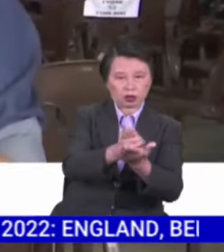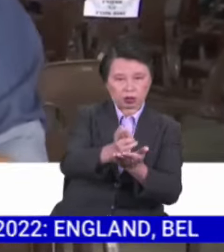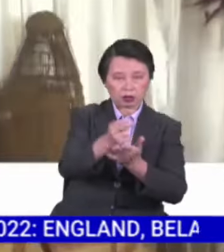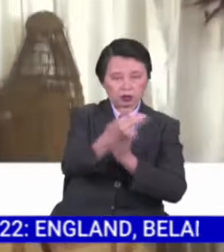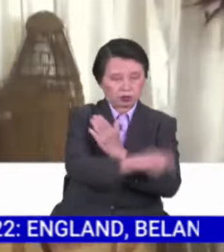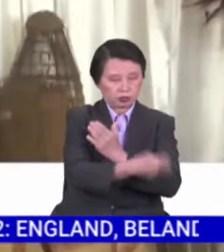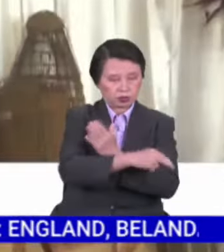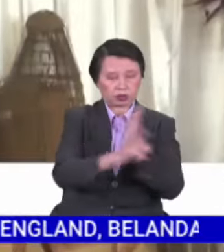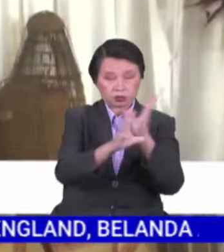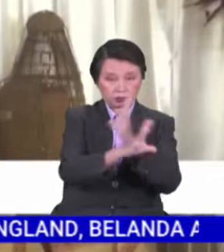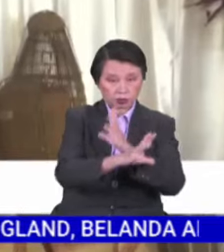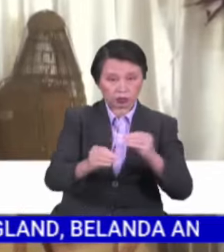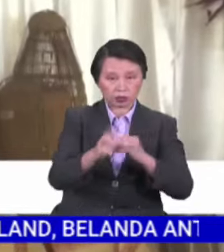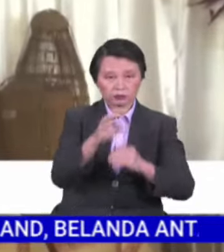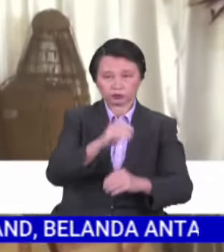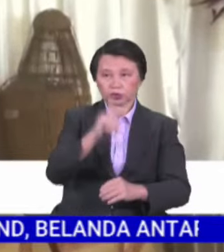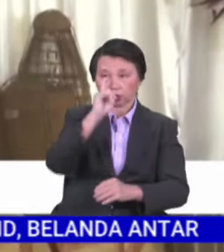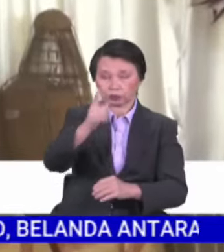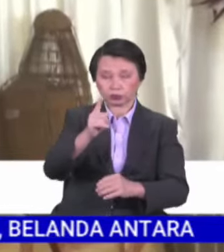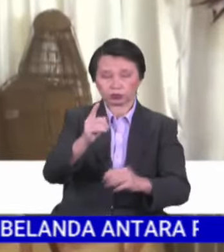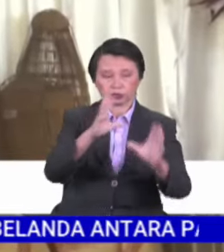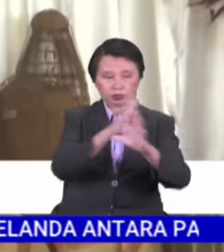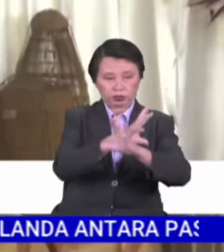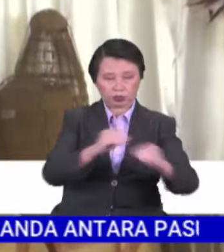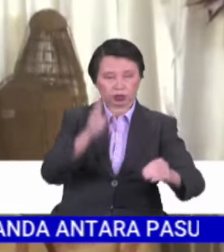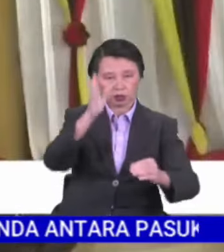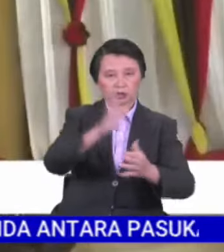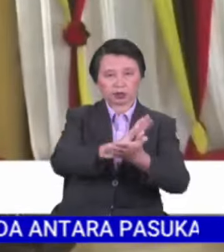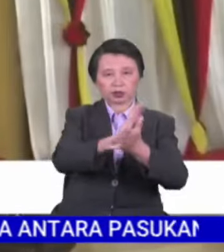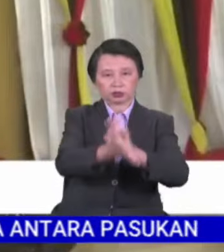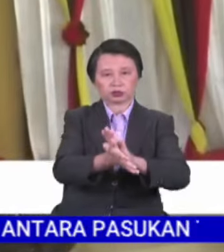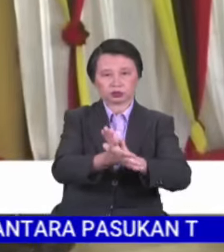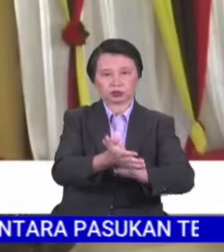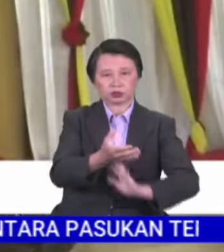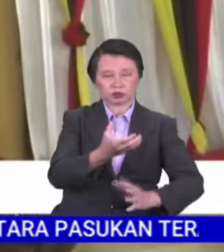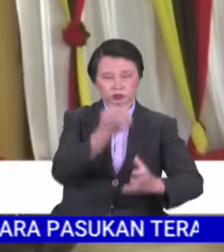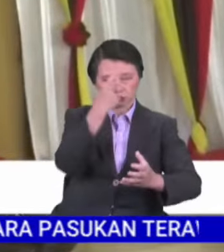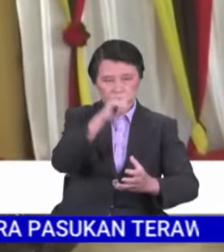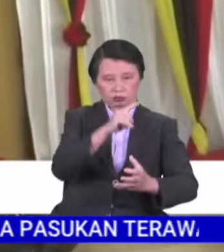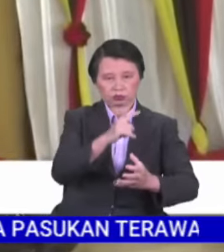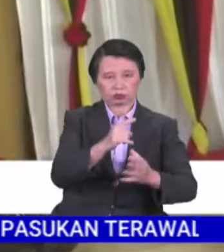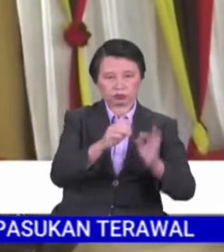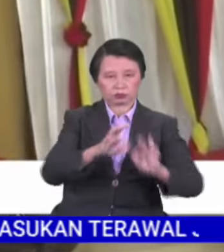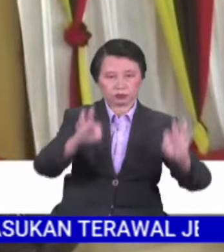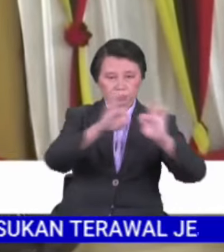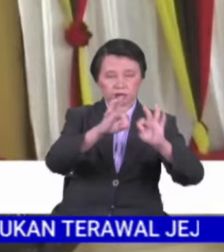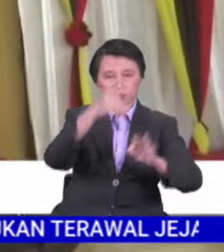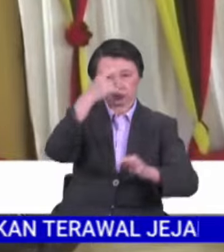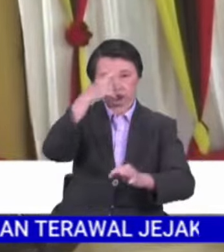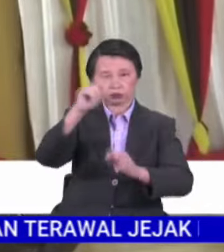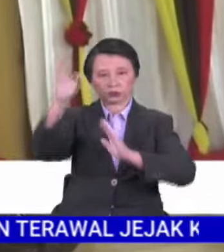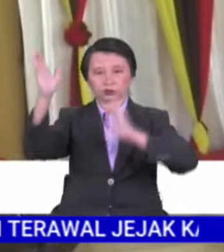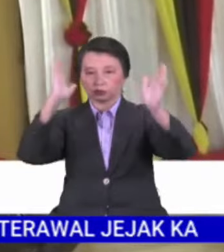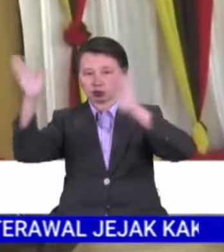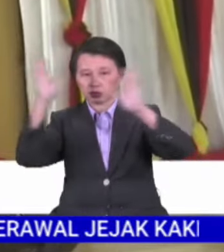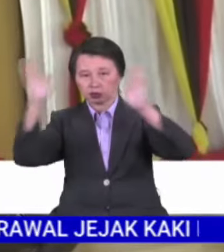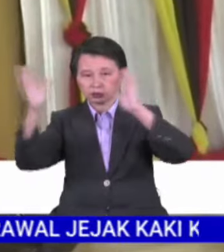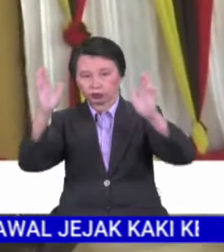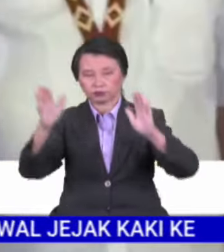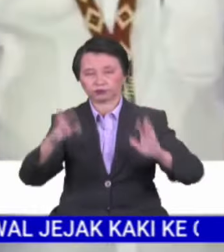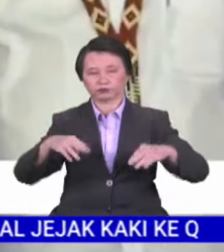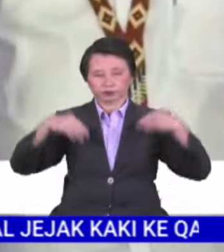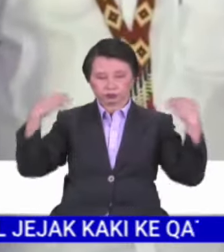negeri, selain memastikan negeri ini bakal menjadi jantung kepada Malaysia. Pada majlis tersebut,